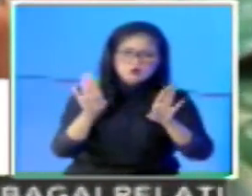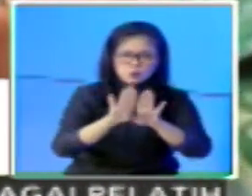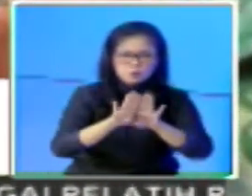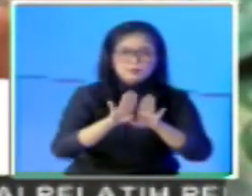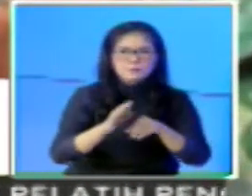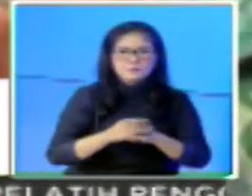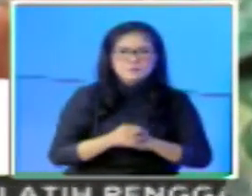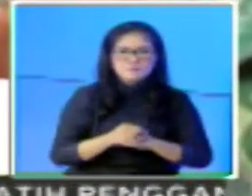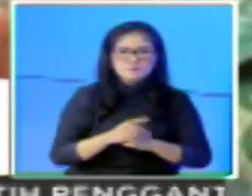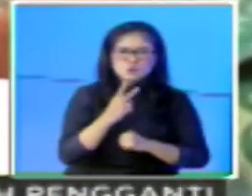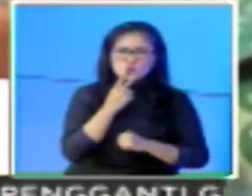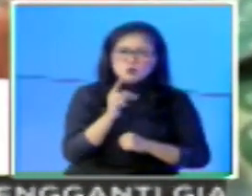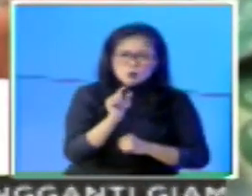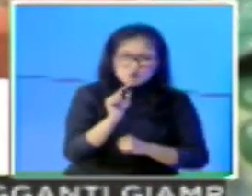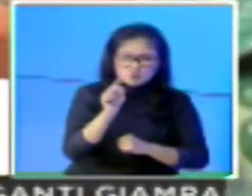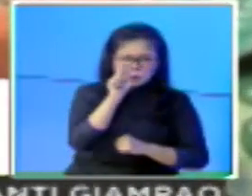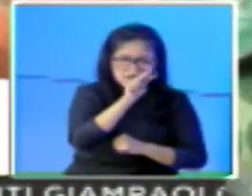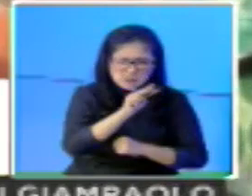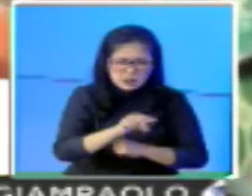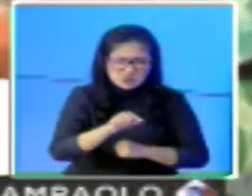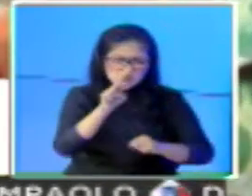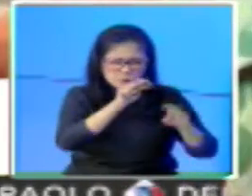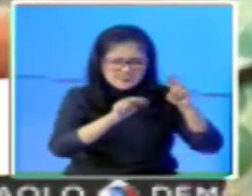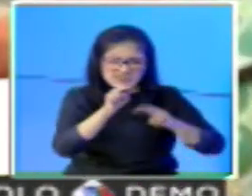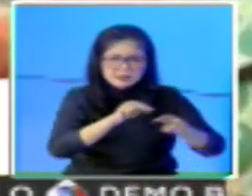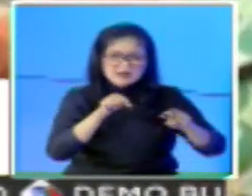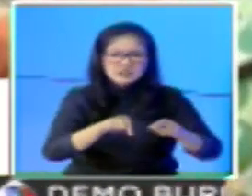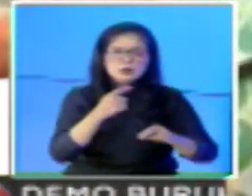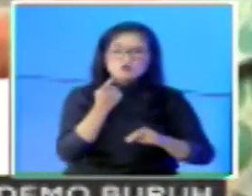ya, yang hal-hal yang berkaitan secara administratif,